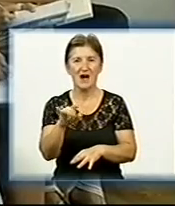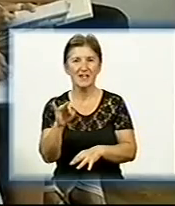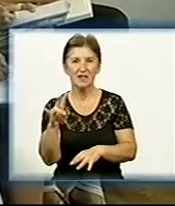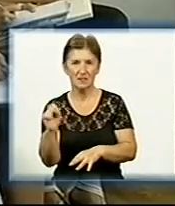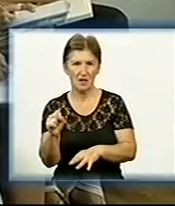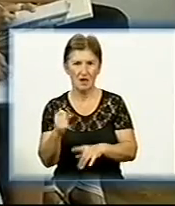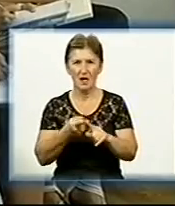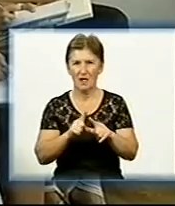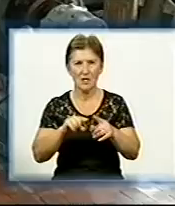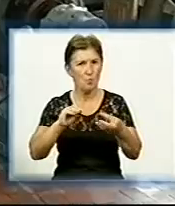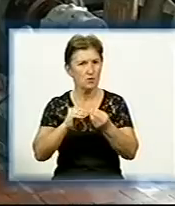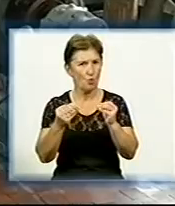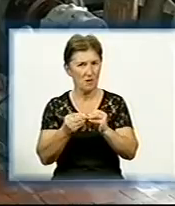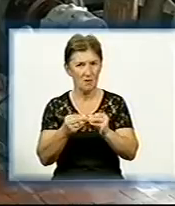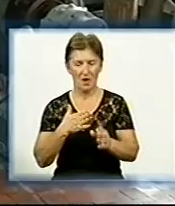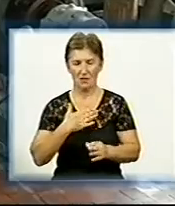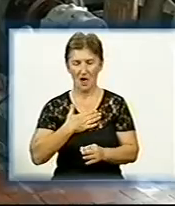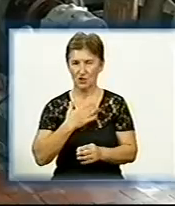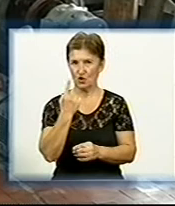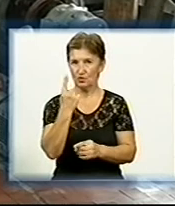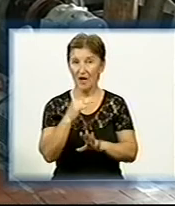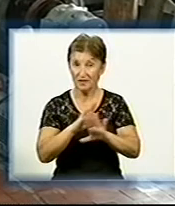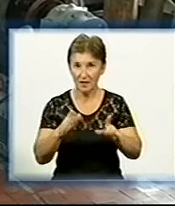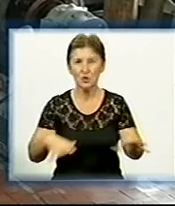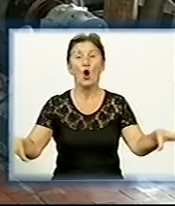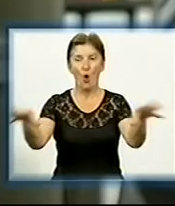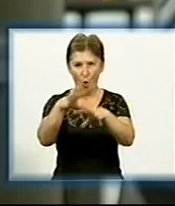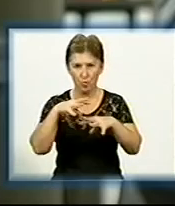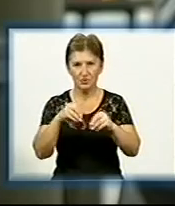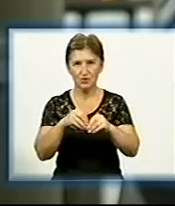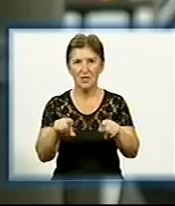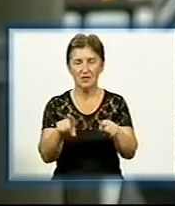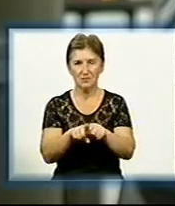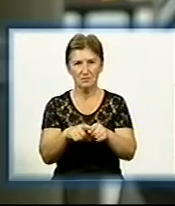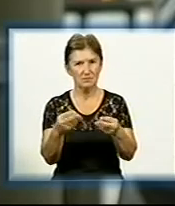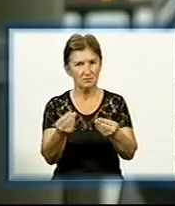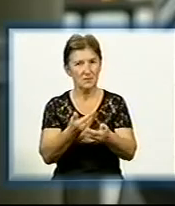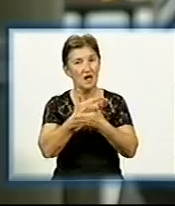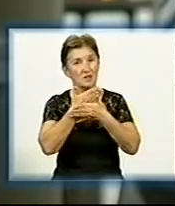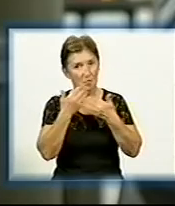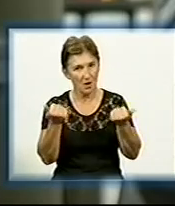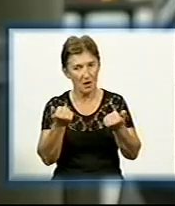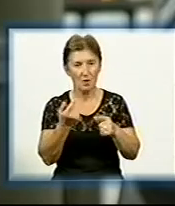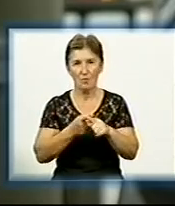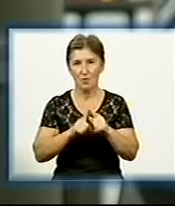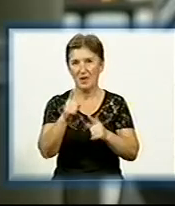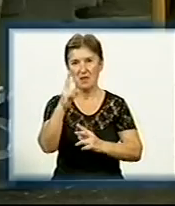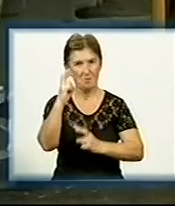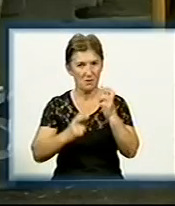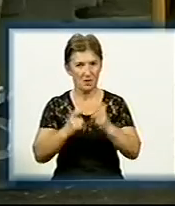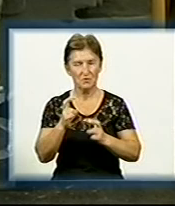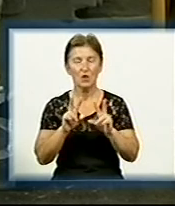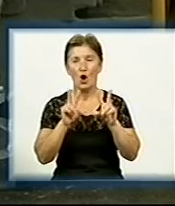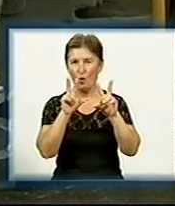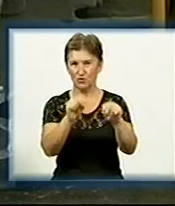это проблема общая. Коштів на заміну магістрали як в міському бюджеті, так і у теплоенергетика немає. Та попри це на підприємстві обіцяють,